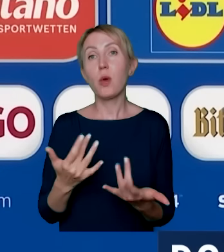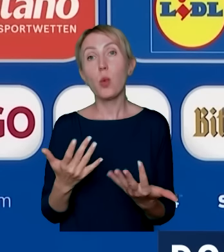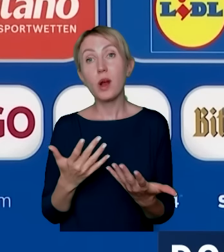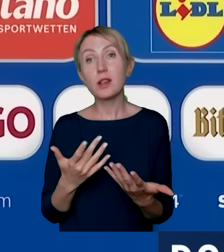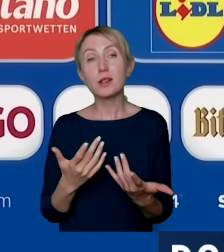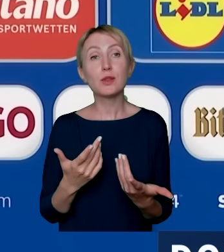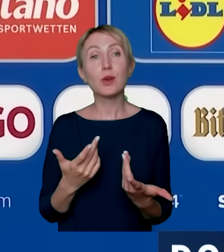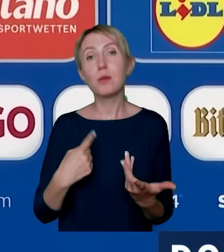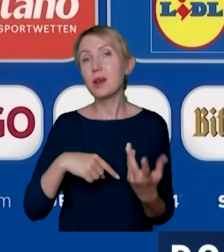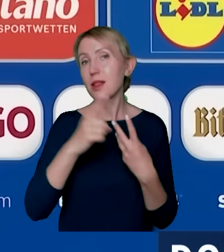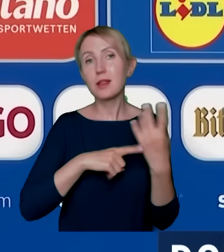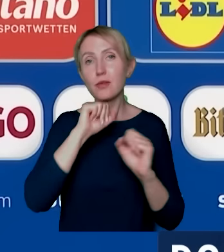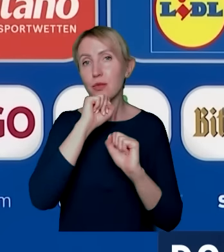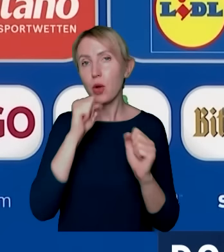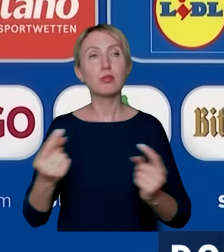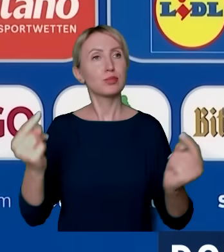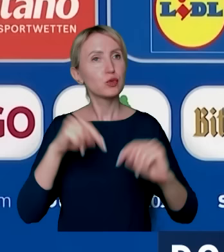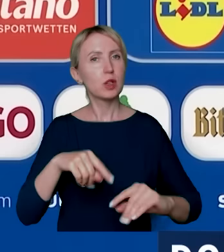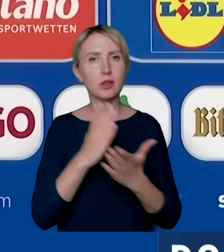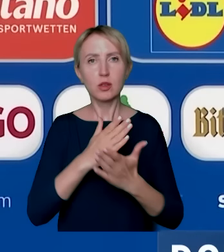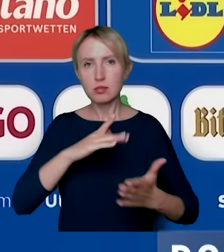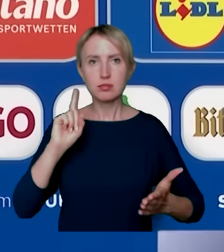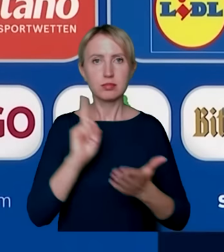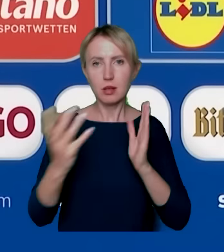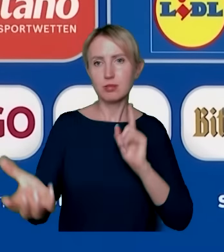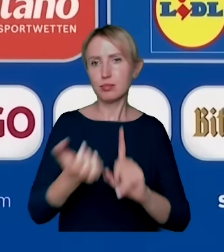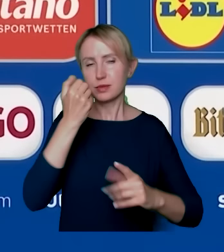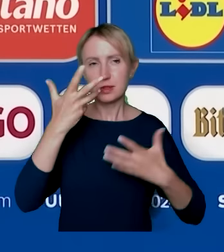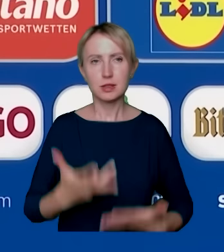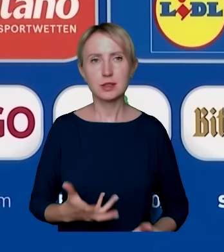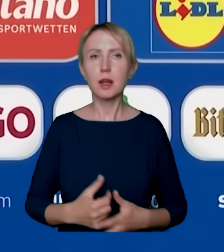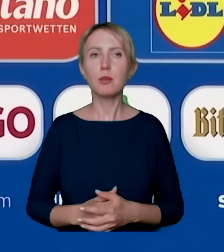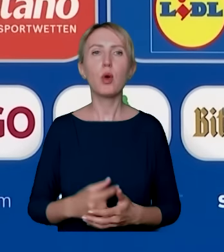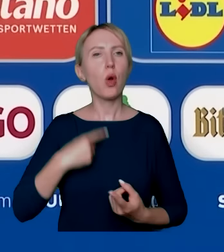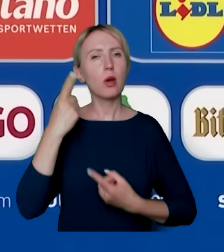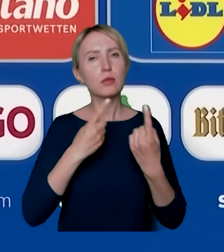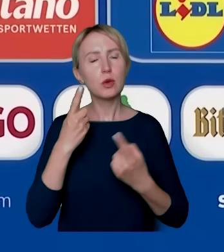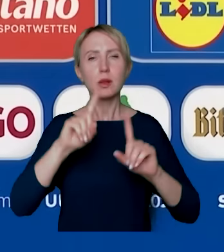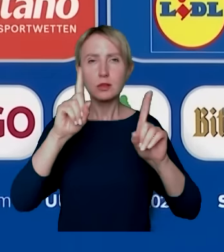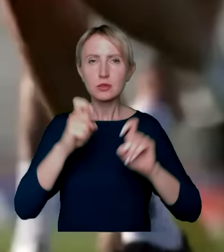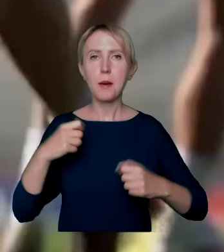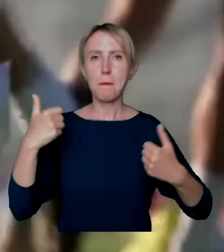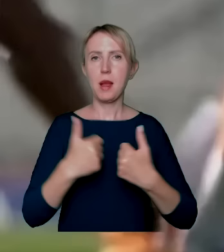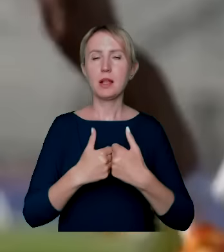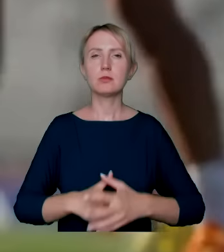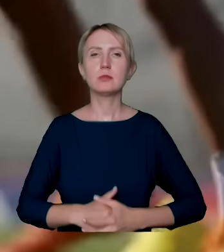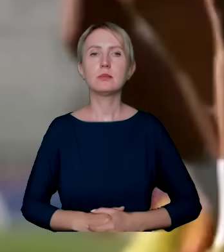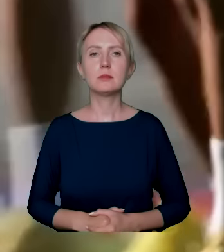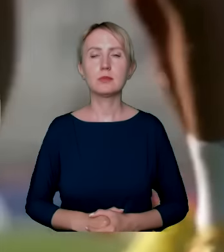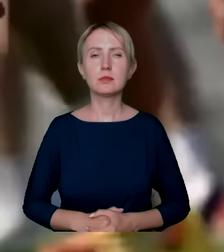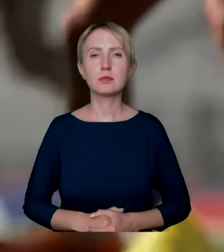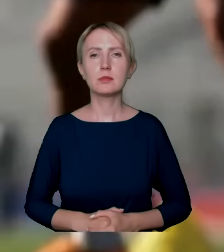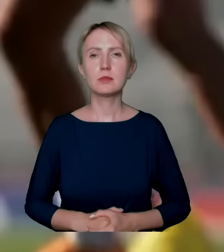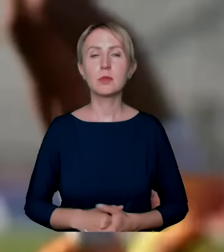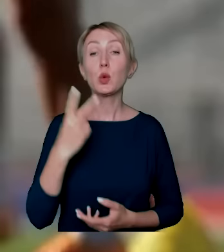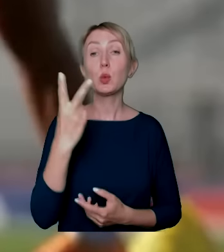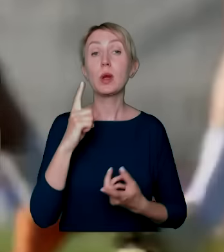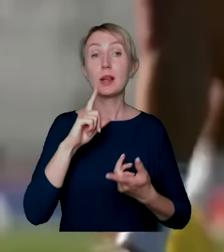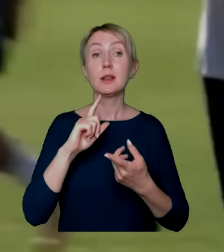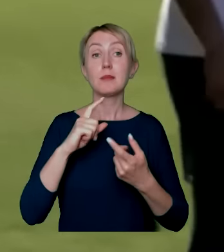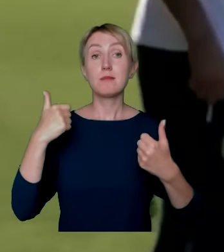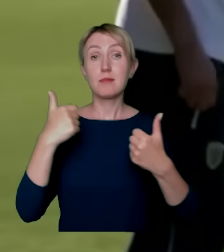kalkulujemy. Przyjechaliśmy tu tylko po zwycięstwo. Chcemy wygrać i z takim nastawieniem rozpoczniemy mecz. Want to win this game. W drugim spotkaniu tej grupy o